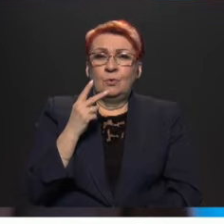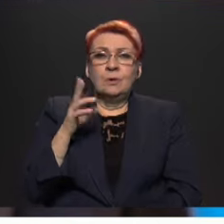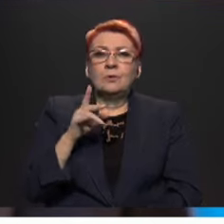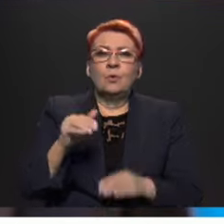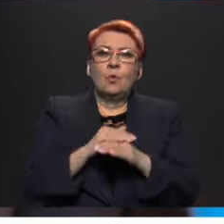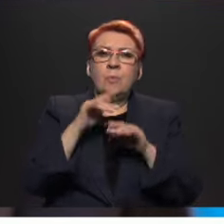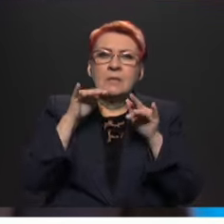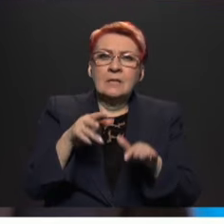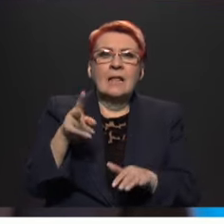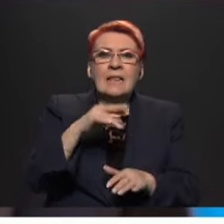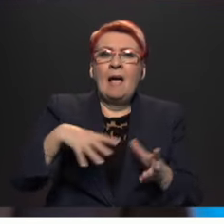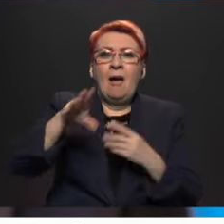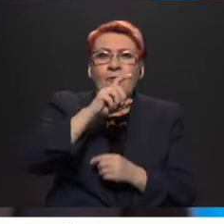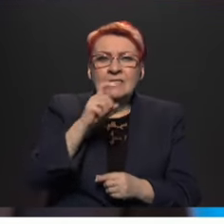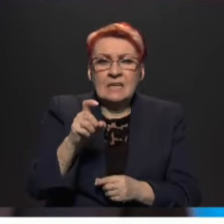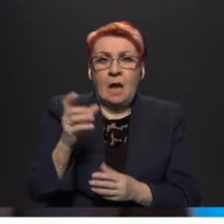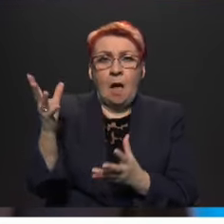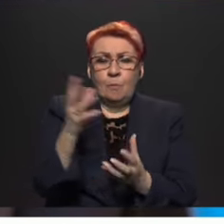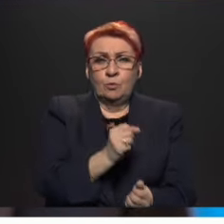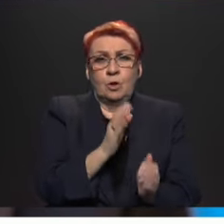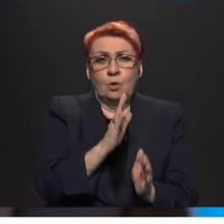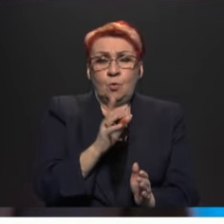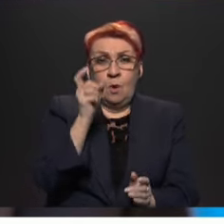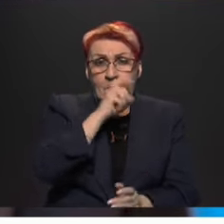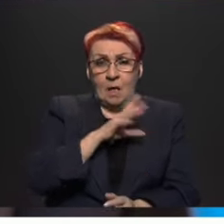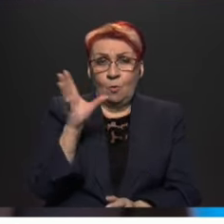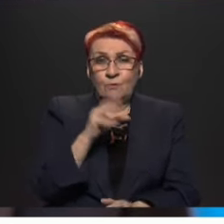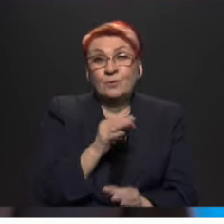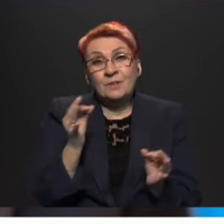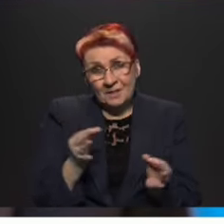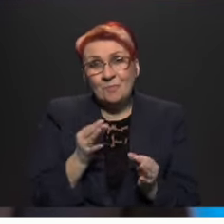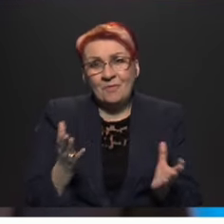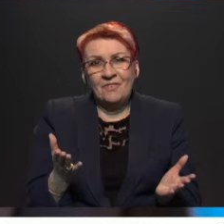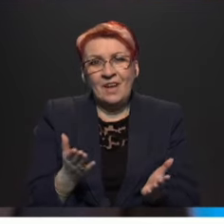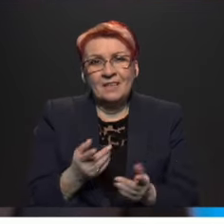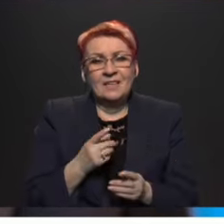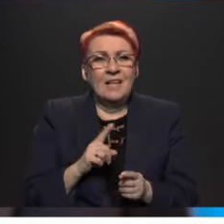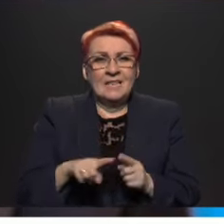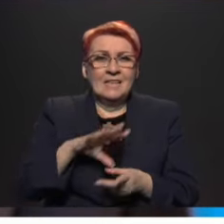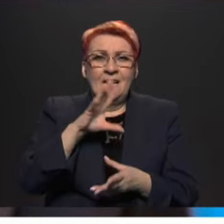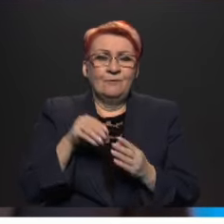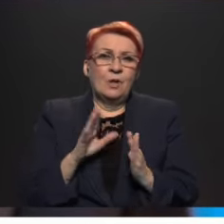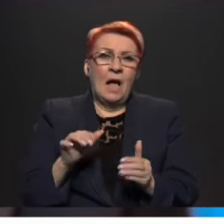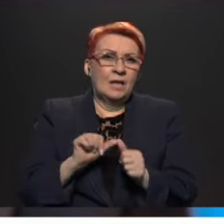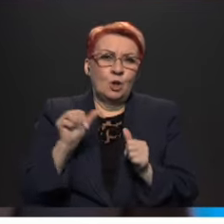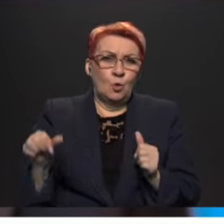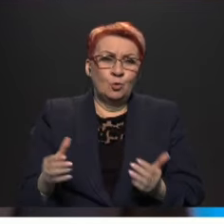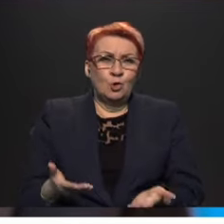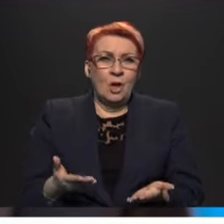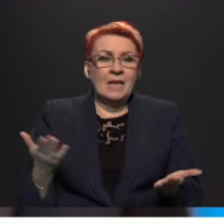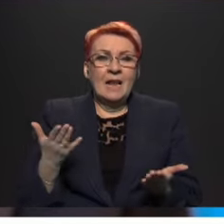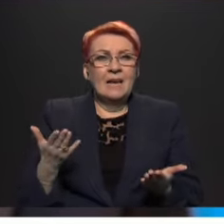добрые дела для всех, а получает в ответ только что-то плохое. Ну, мне кажется, это скорее как исключение или